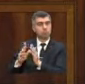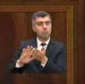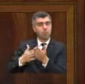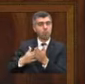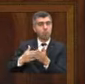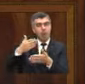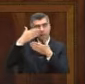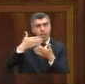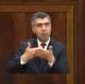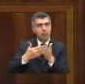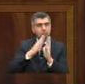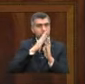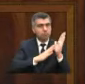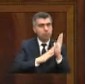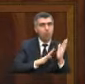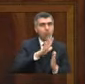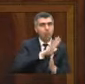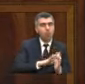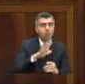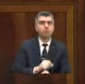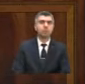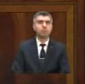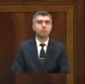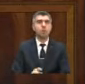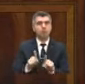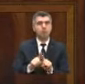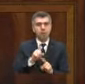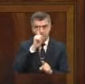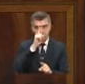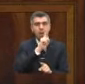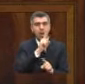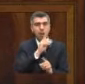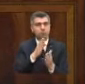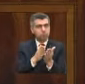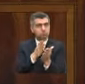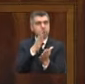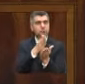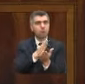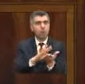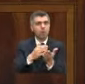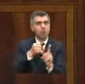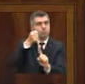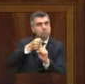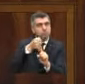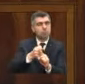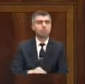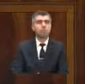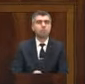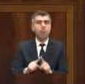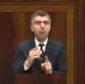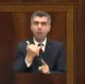البلاد من هذه البنيات، وما زال مصراً على استكمالها باعتبارها